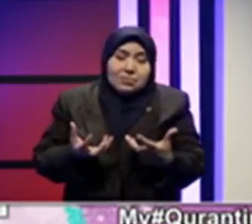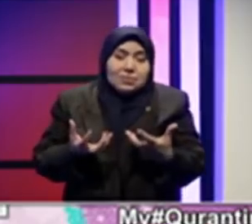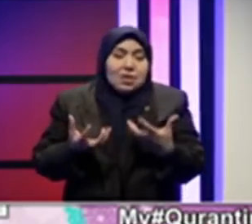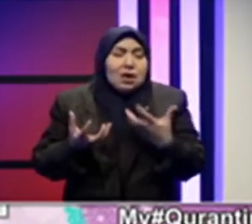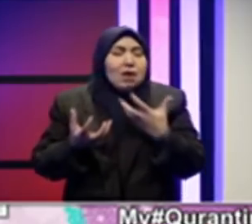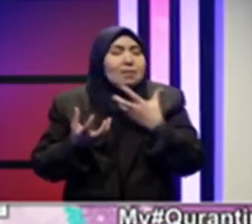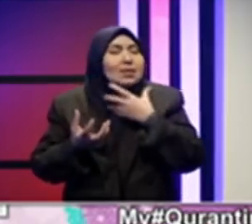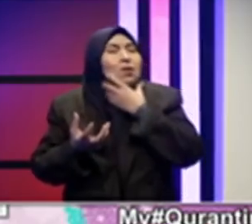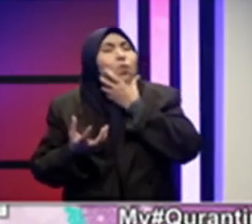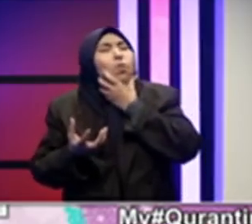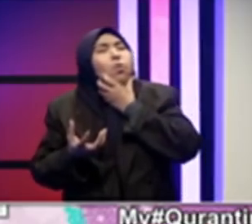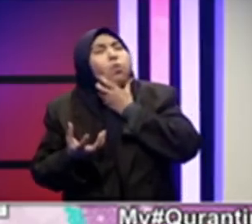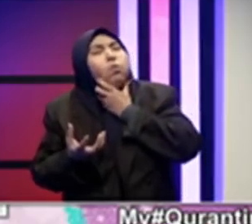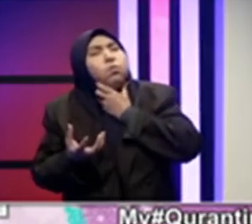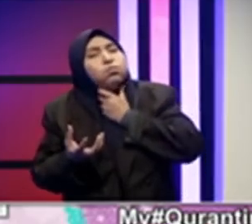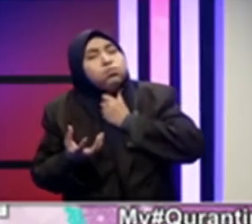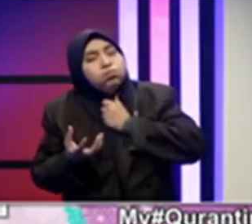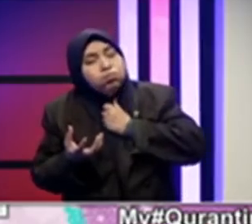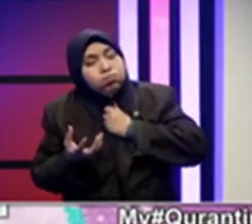الأنفس